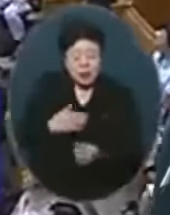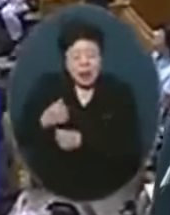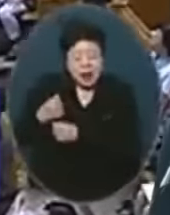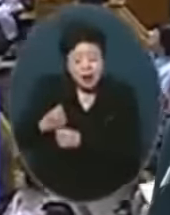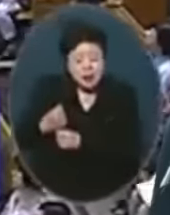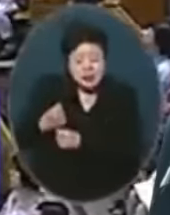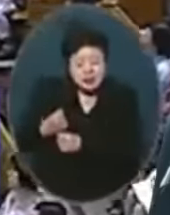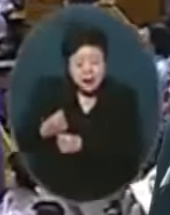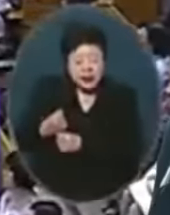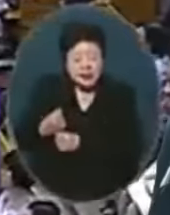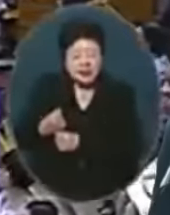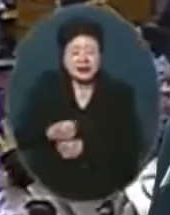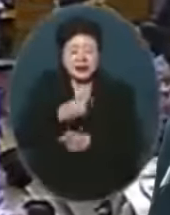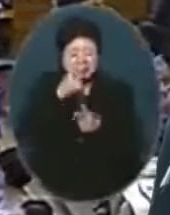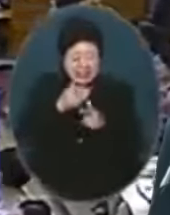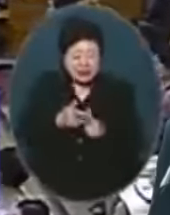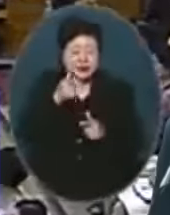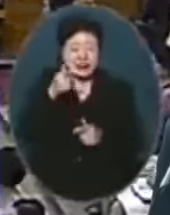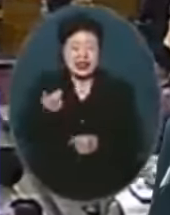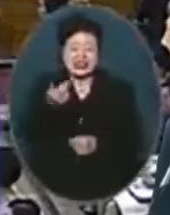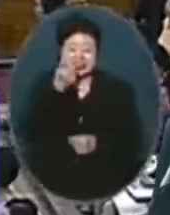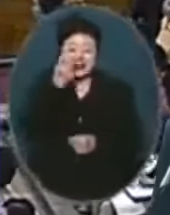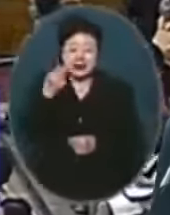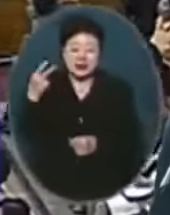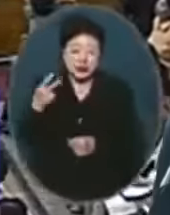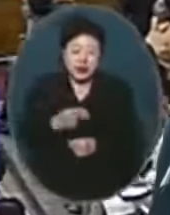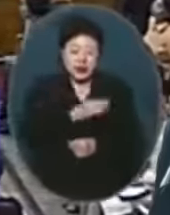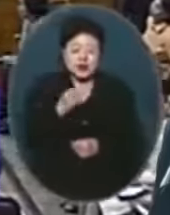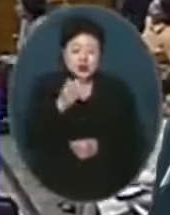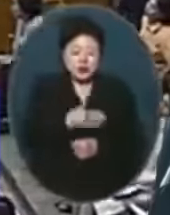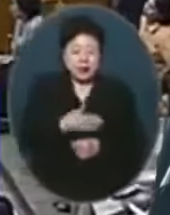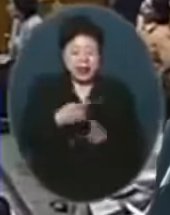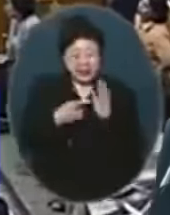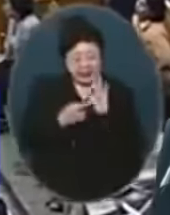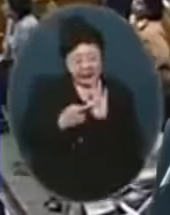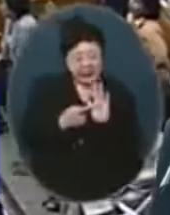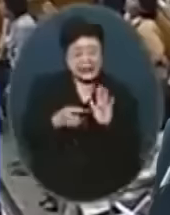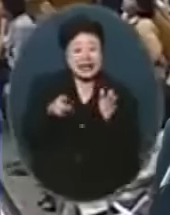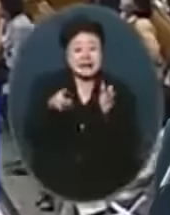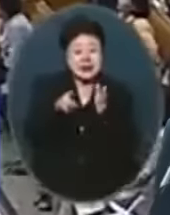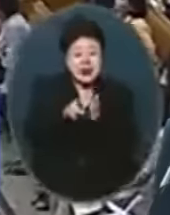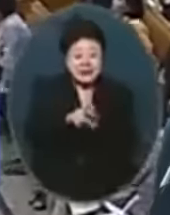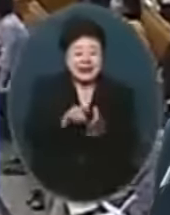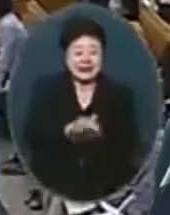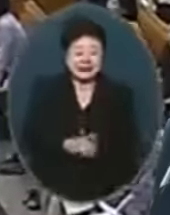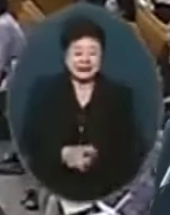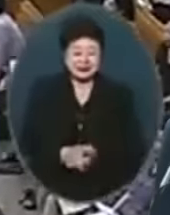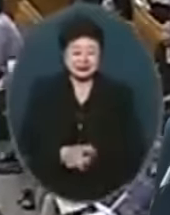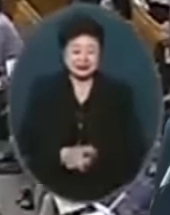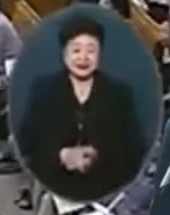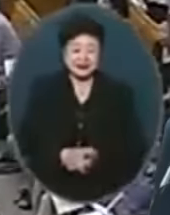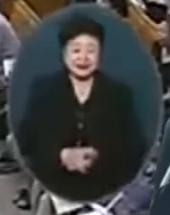걸머짐은 예수의 생명이 또한 우리 몸에 나타나게 하려 합니다.